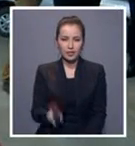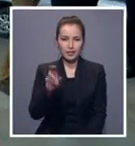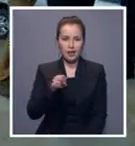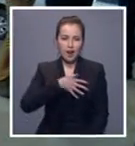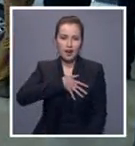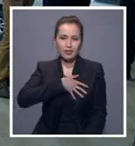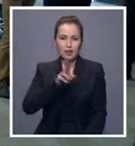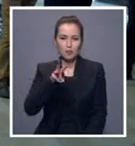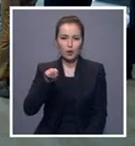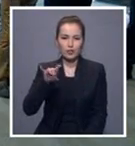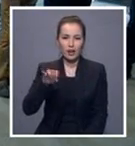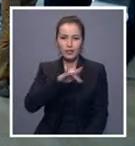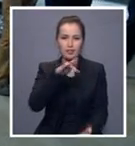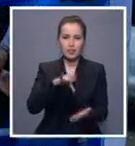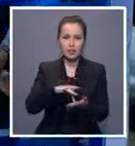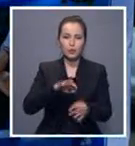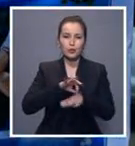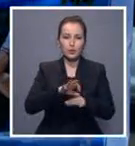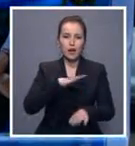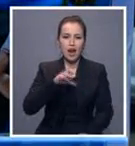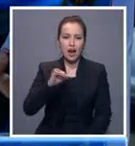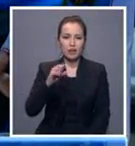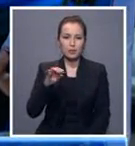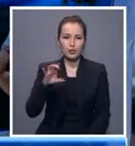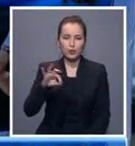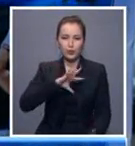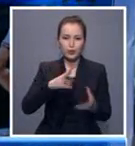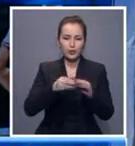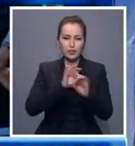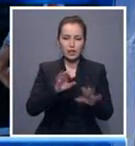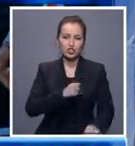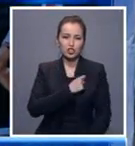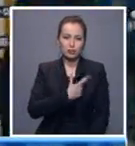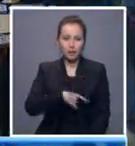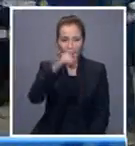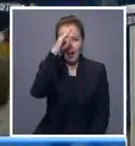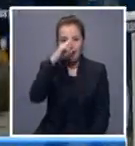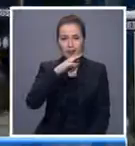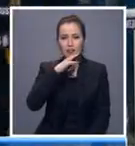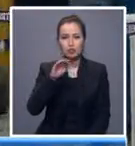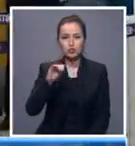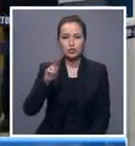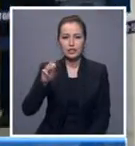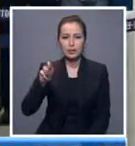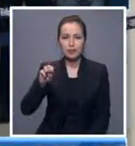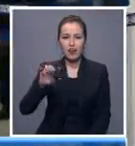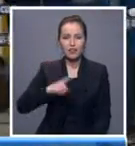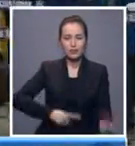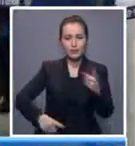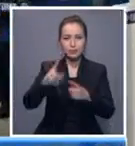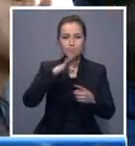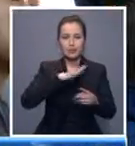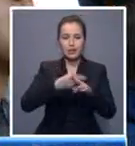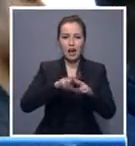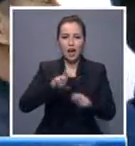Канаданың Монреал қаласында өткен бокс кешінде IBO тұжырымы бойынша чемпион атанған қазақ боксшысы Батыр Жүкембаев елге оралды. Айта кетейік,